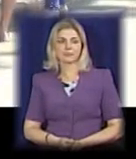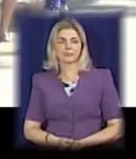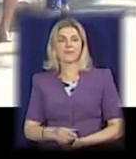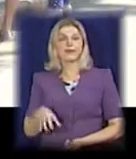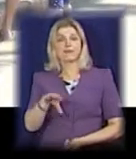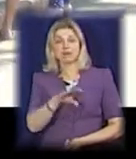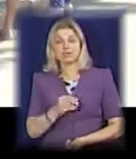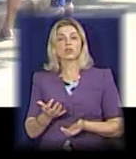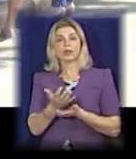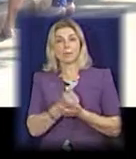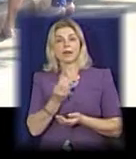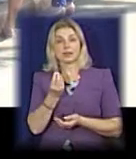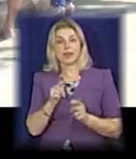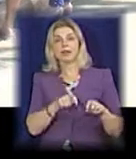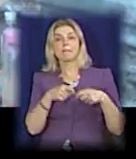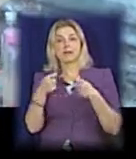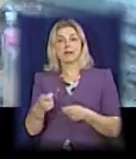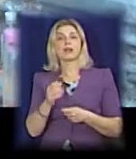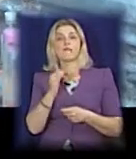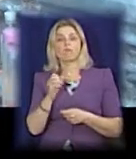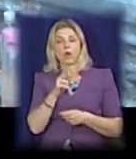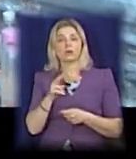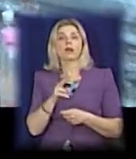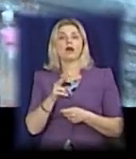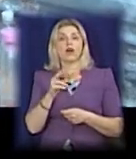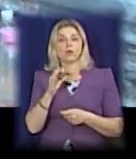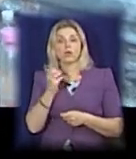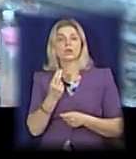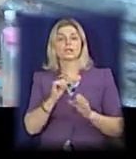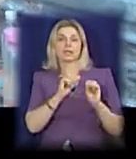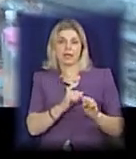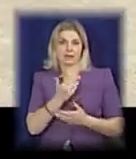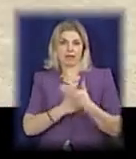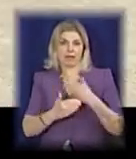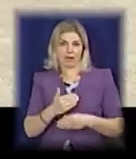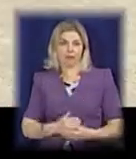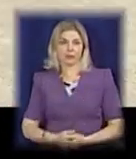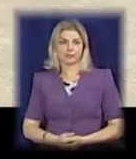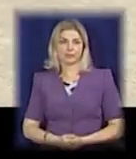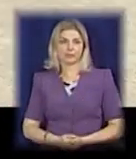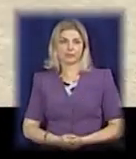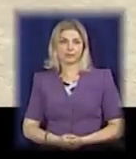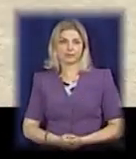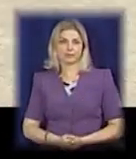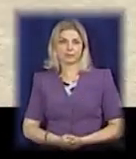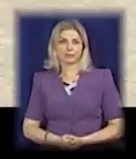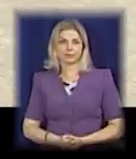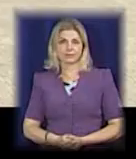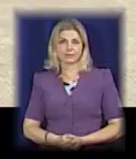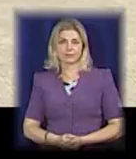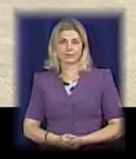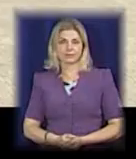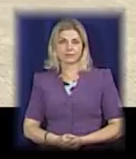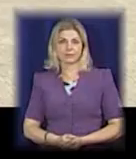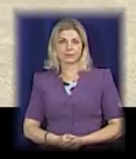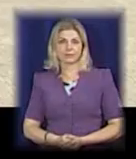Усі зібрані на заході кошти передадуть до Миколаївського обласного відділу Фонду соціального захисту інвалідів. Світлана Кльосова, Ігор Чорний, телевізійні